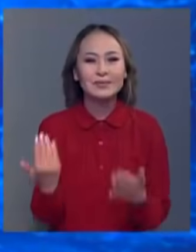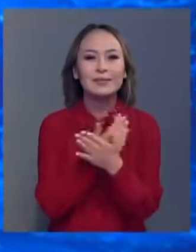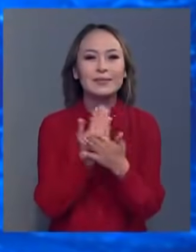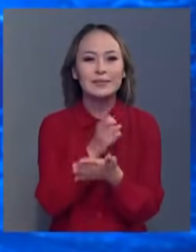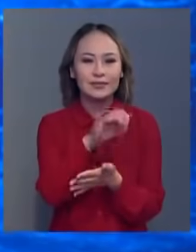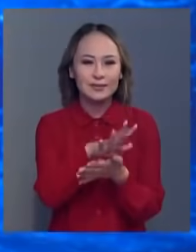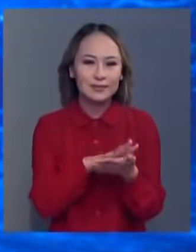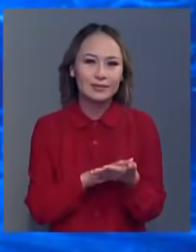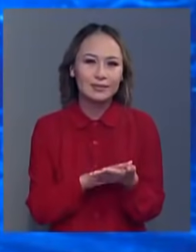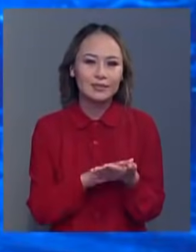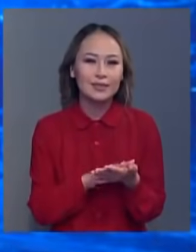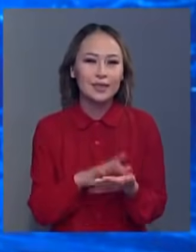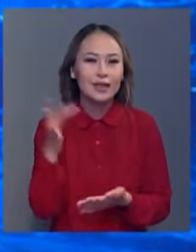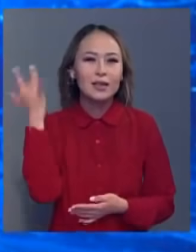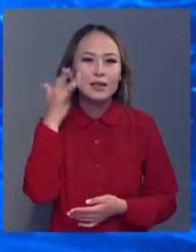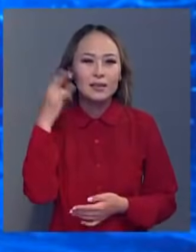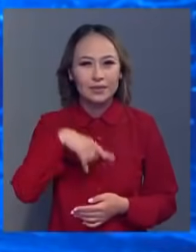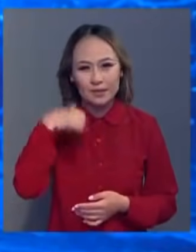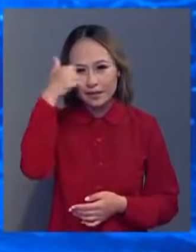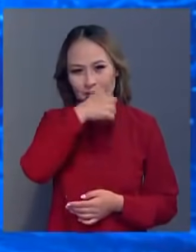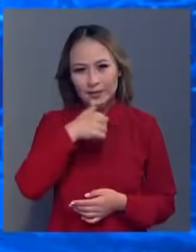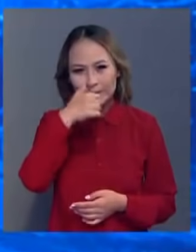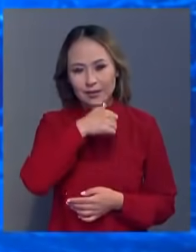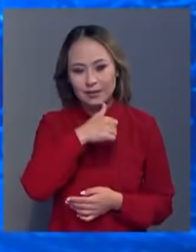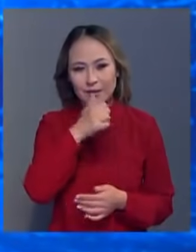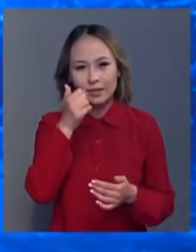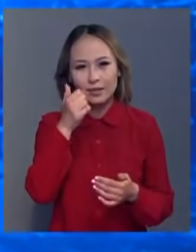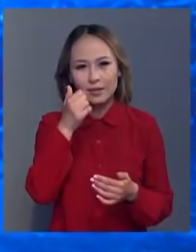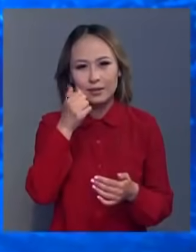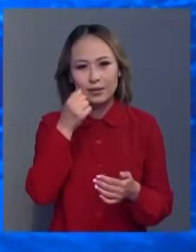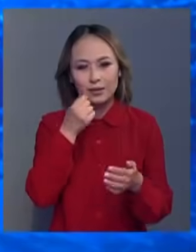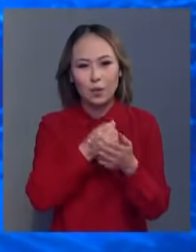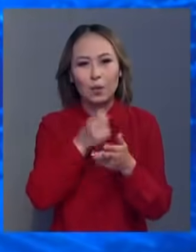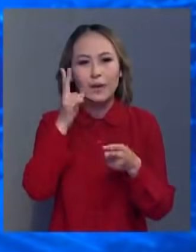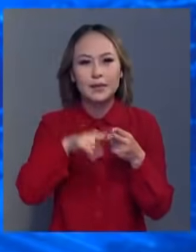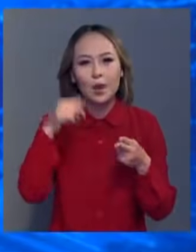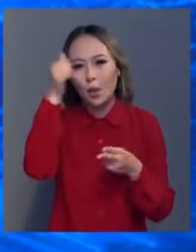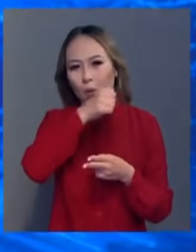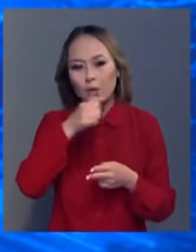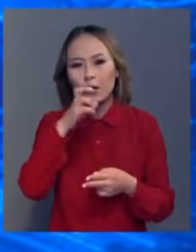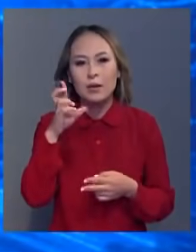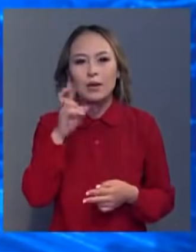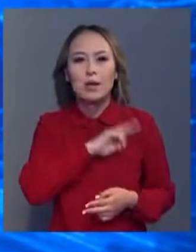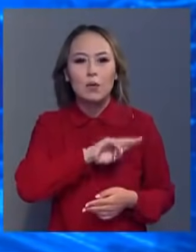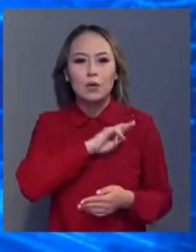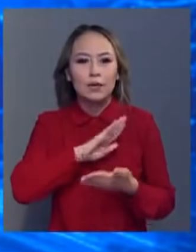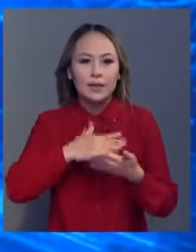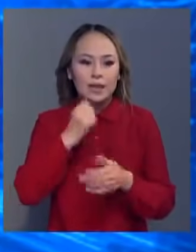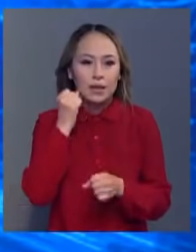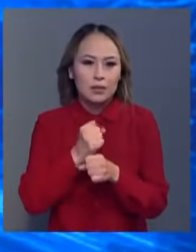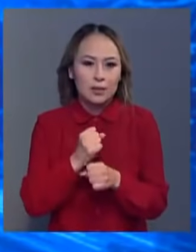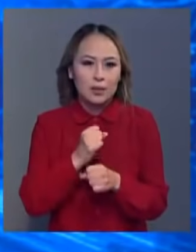Жаңалықтарымызды жақын ақпаратмен жалғастырамыз. АҚШ билігі биыл жыл соңына дейін бірқатар жұмыс визасын беруді